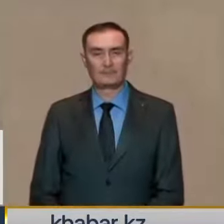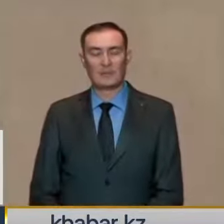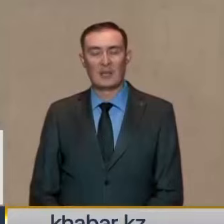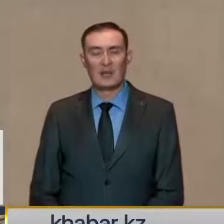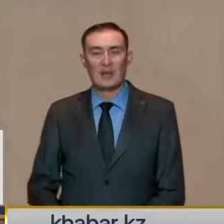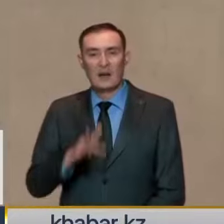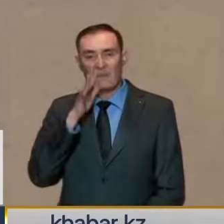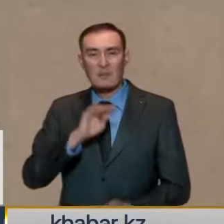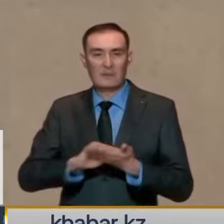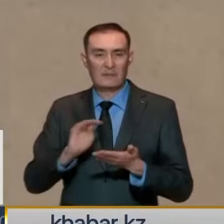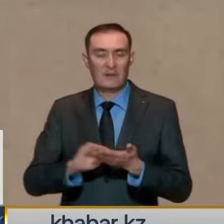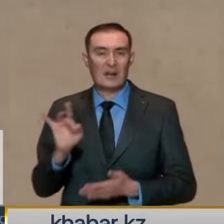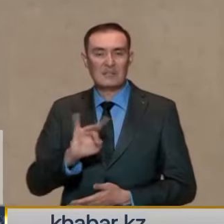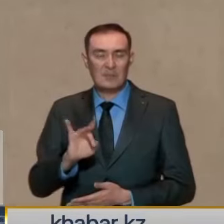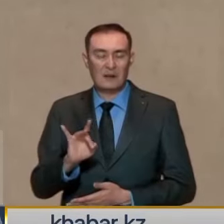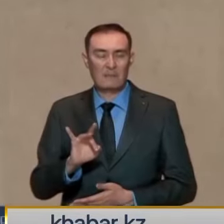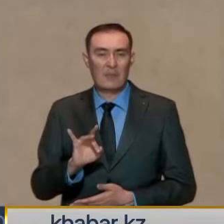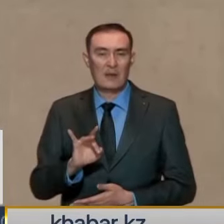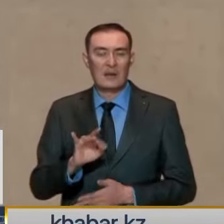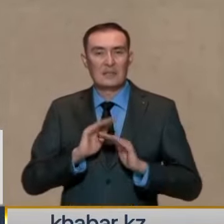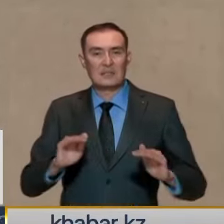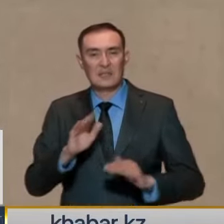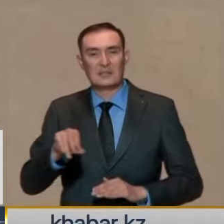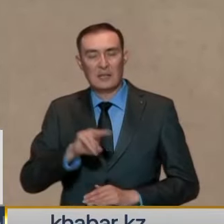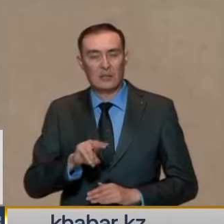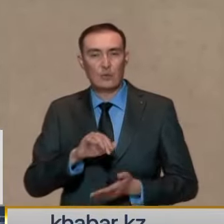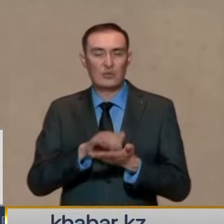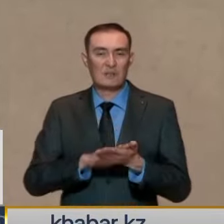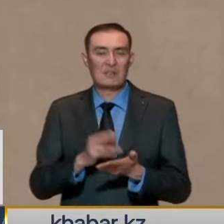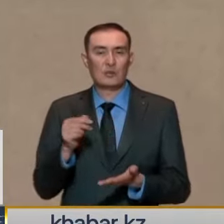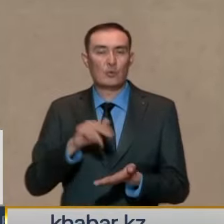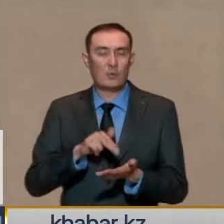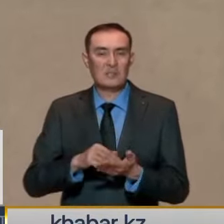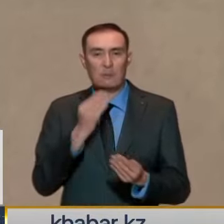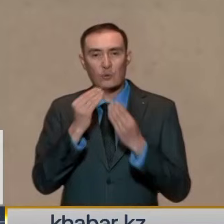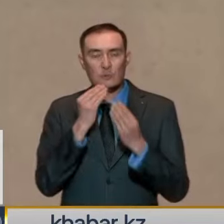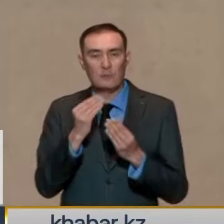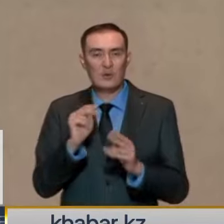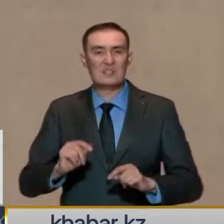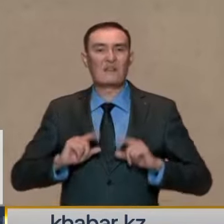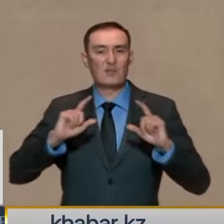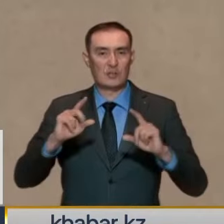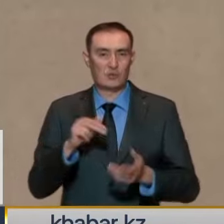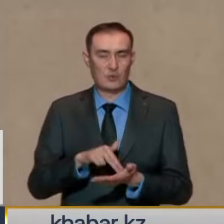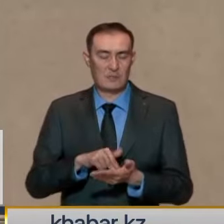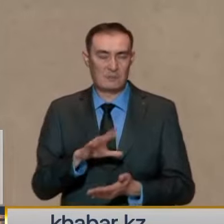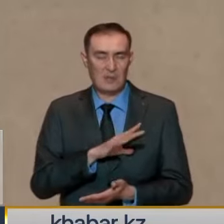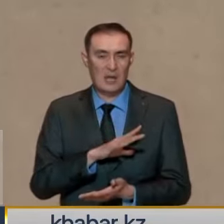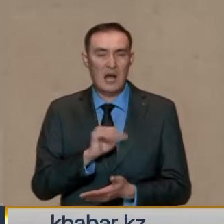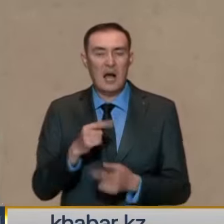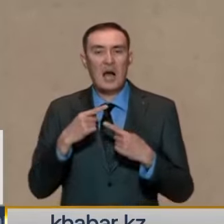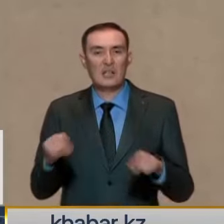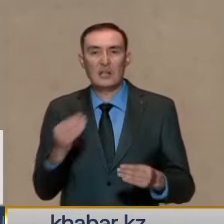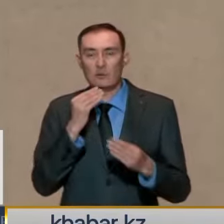При формировании размера родительской платы в детских садах учитывались расценки на продукты питания по завышенным ценам, а отдельные